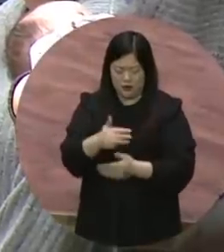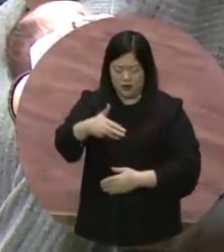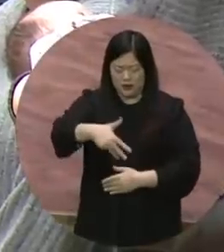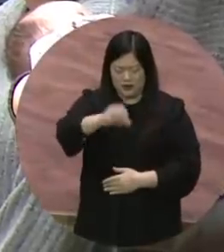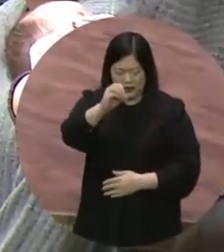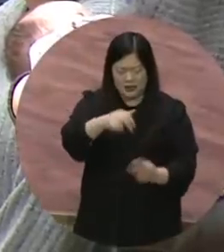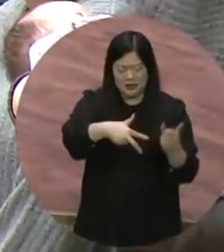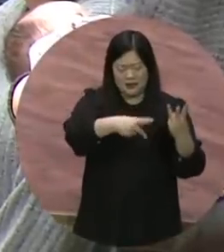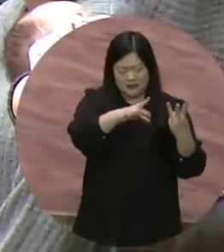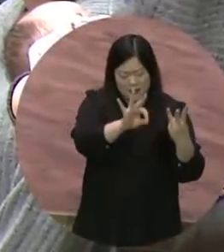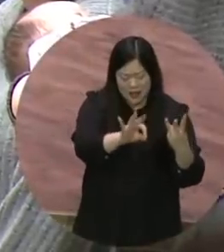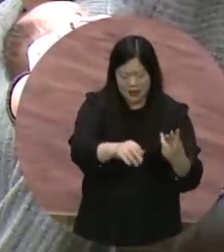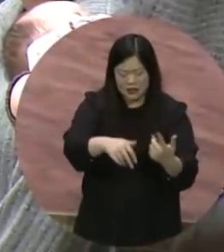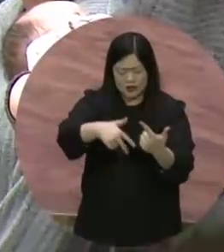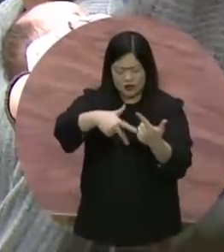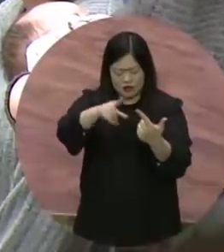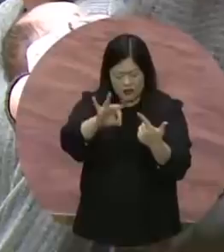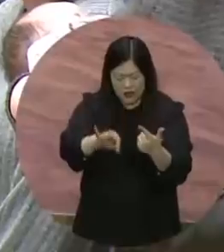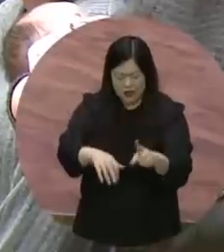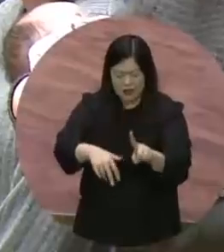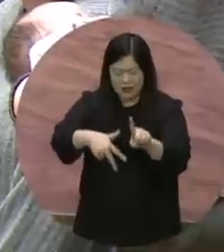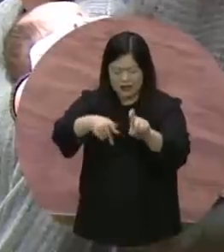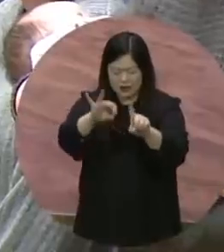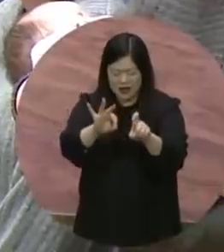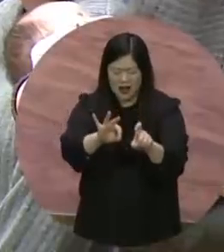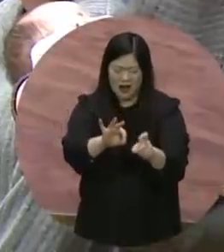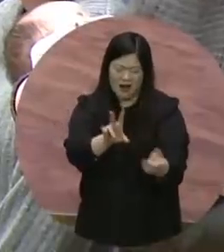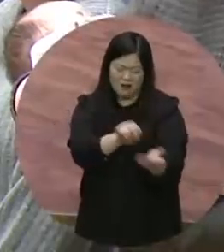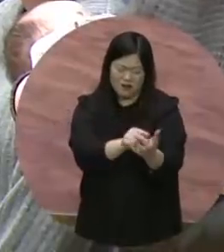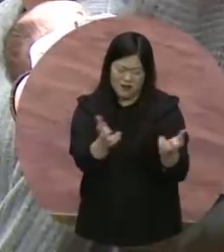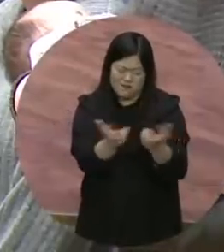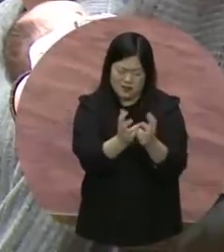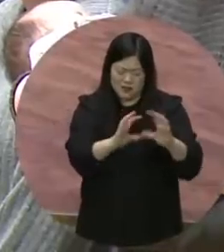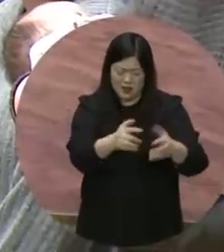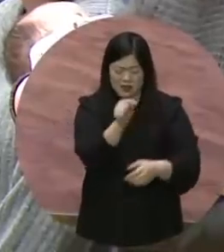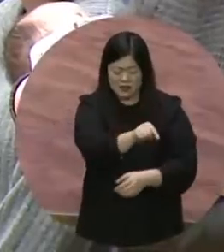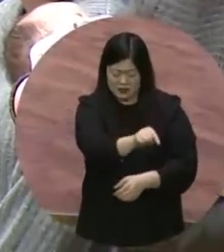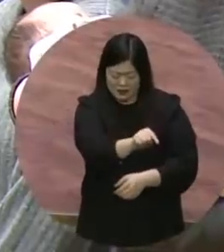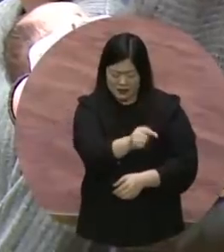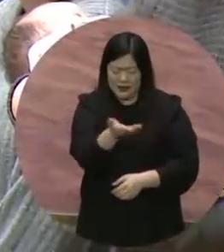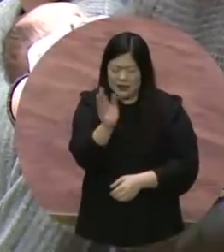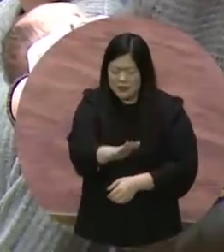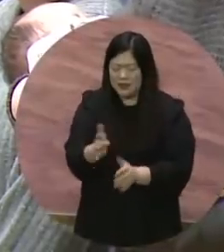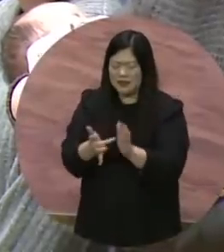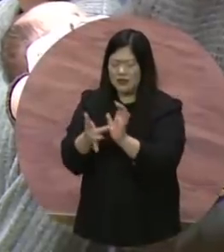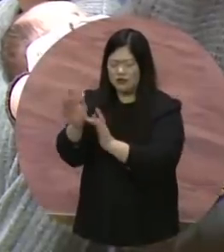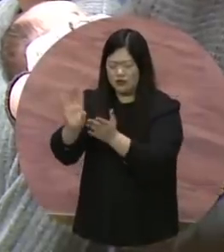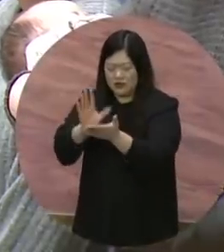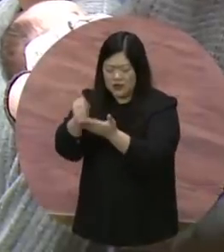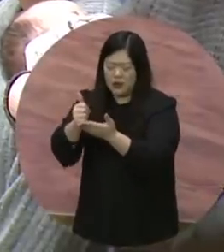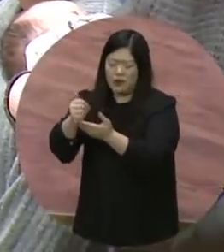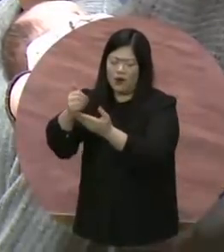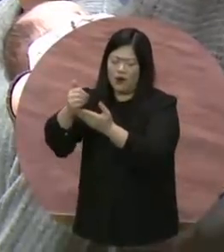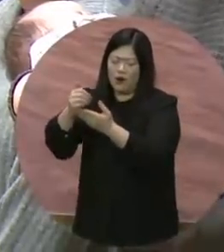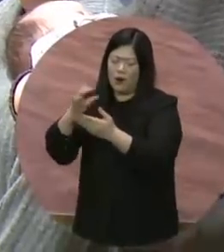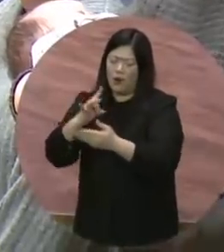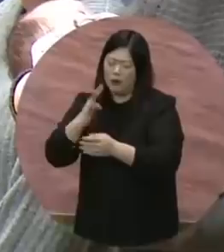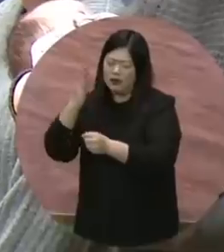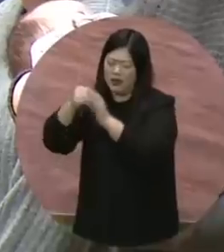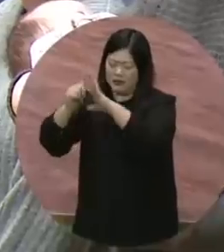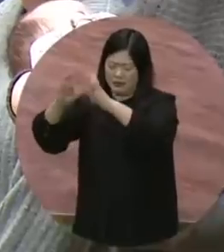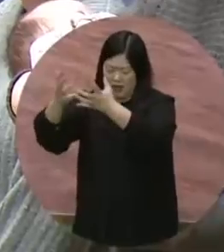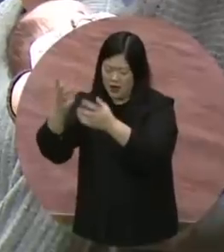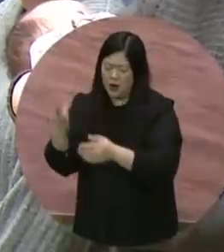6장 11장 속에 이 우리가 살아가는데 이곳에서 빠져나와서 오직 그리스도 오직 하나님 나라 오직 성령 충만한